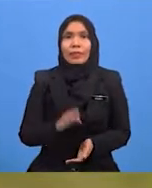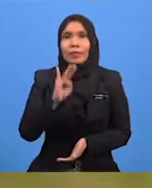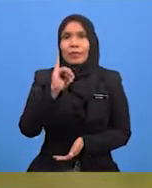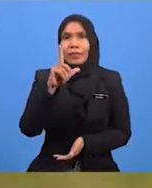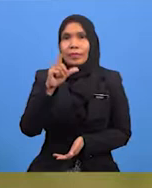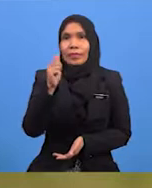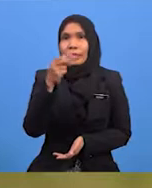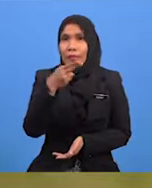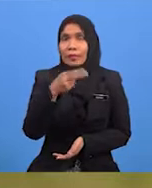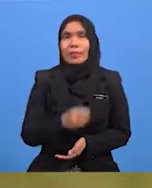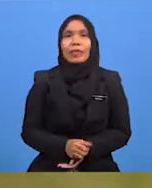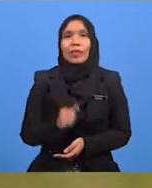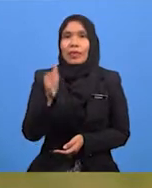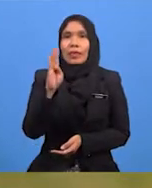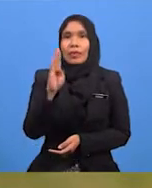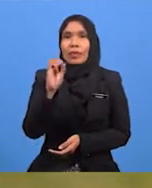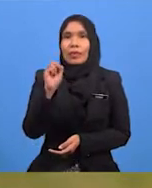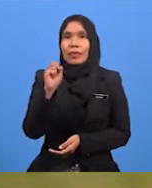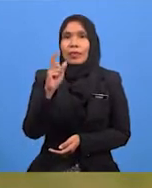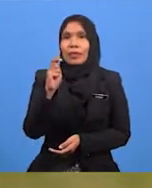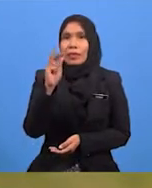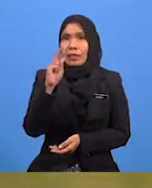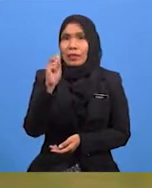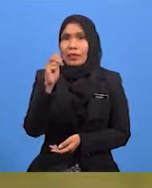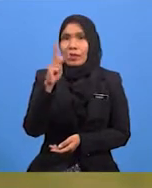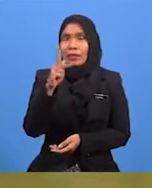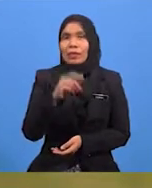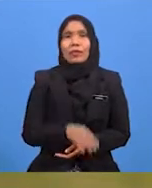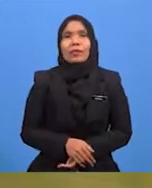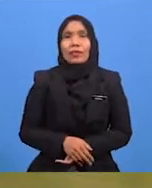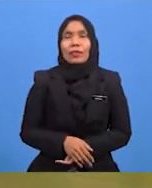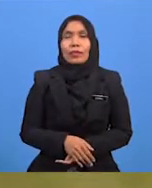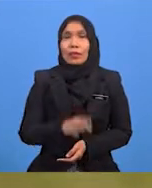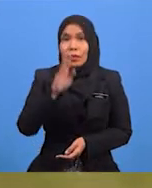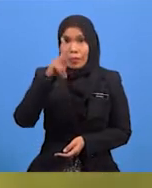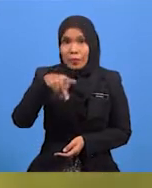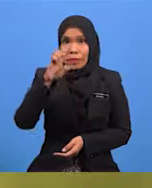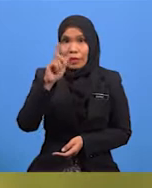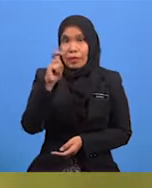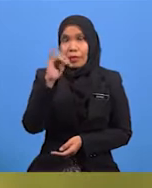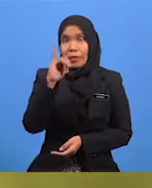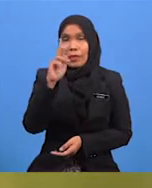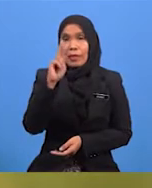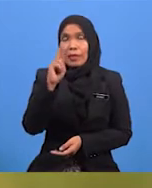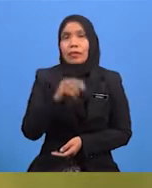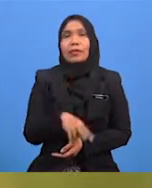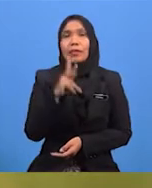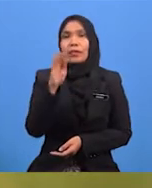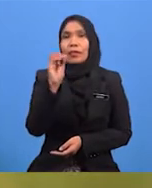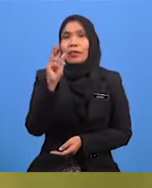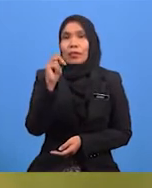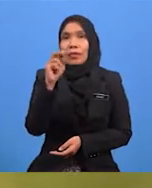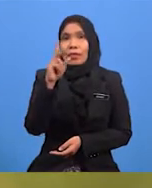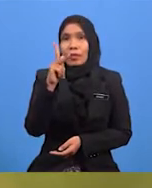bilah merupakan abstrak dan petir adalah konkret, manakala